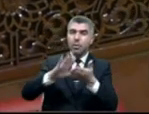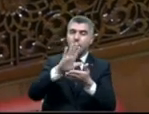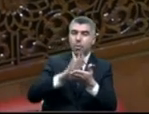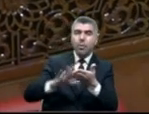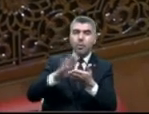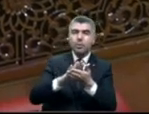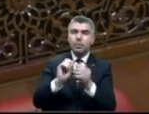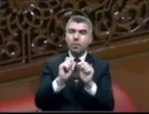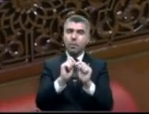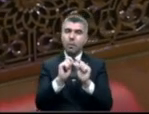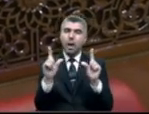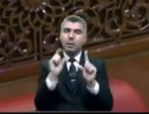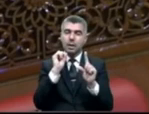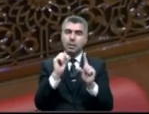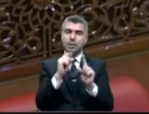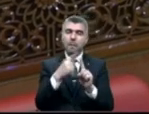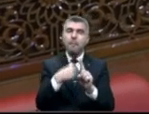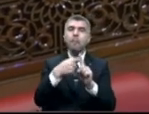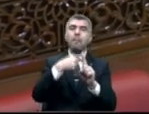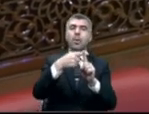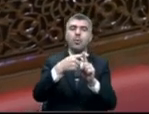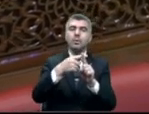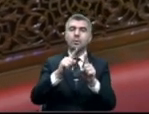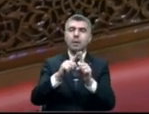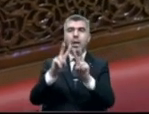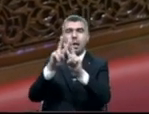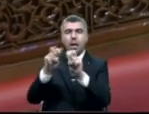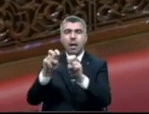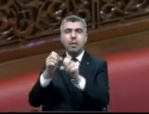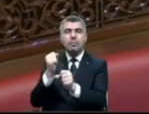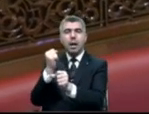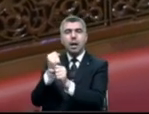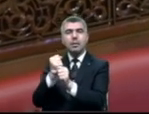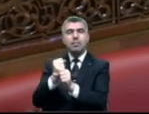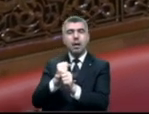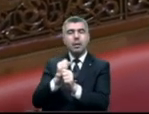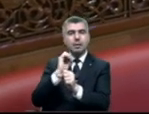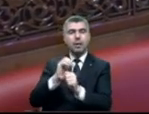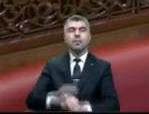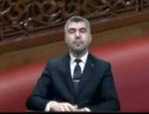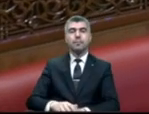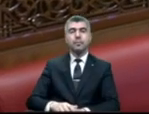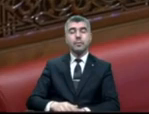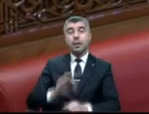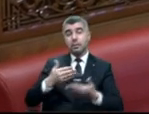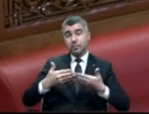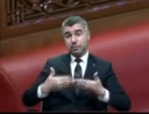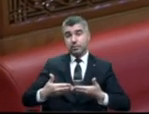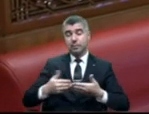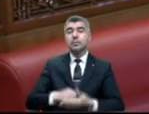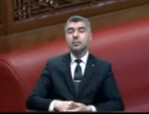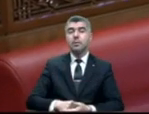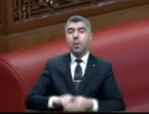والانفتاح على منافذ إضافية لإدماج الباحثين عن الشغل في الحياة المهنية. وفي هذا الإطار